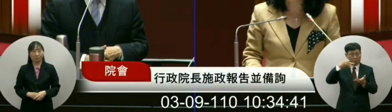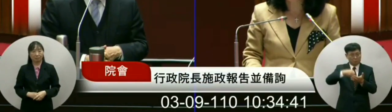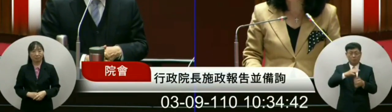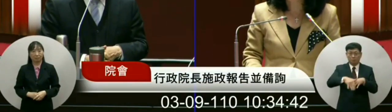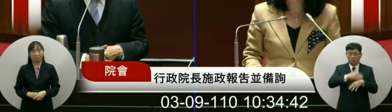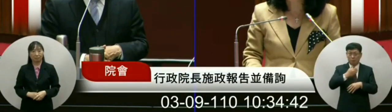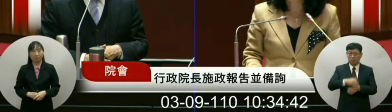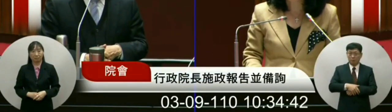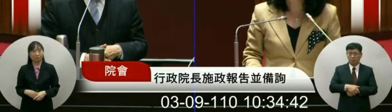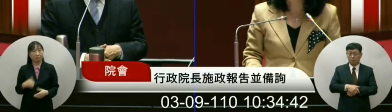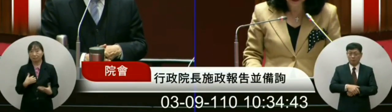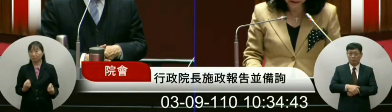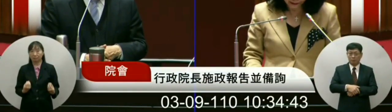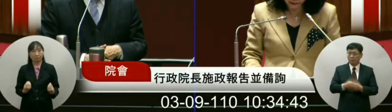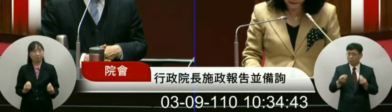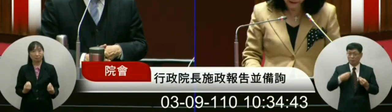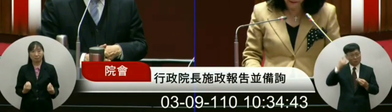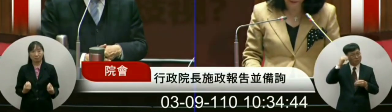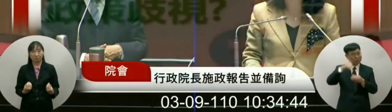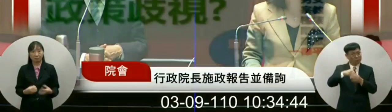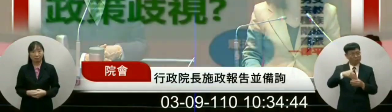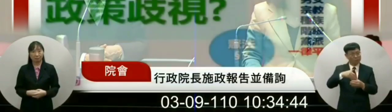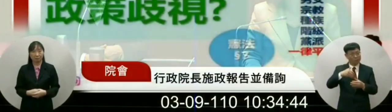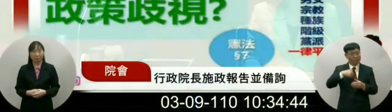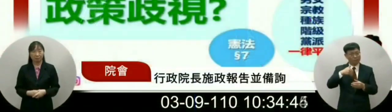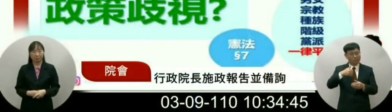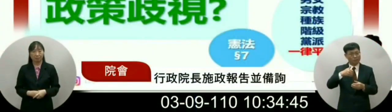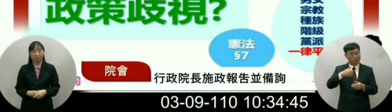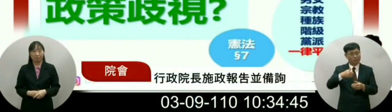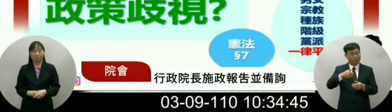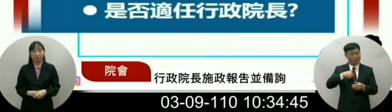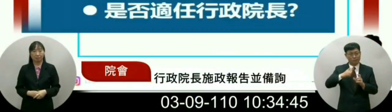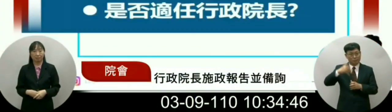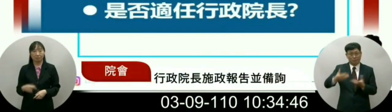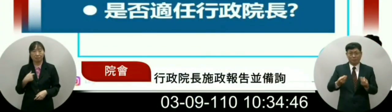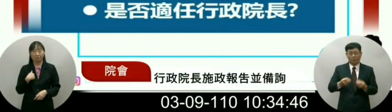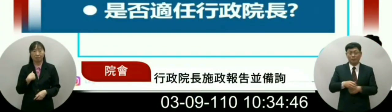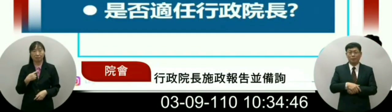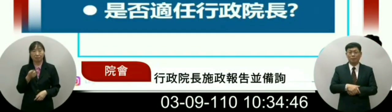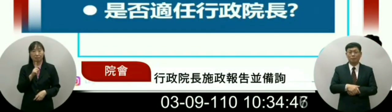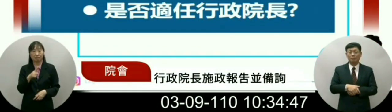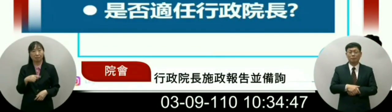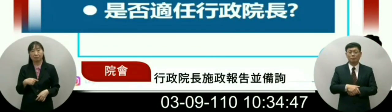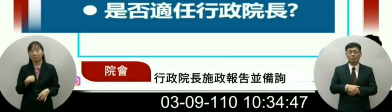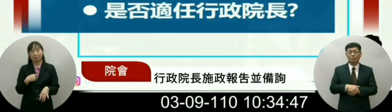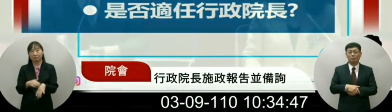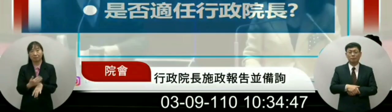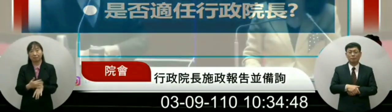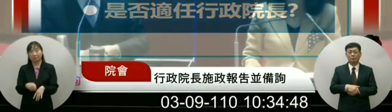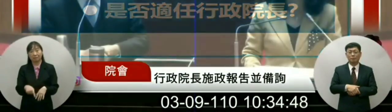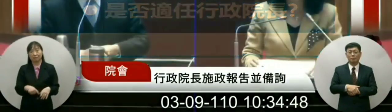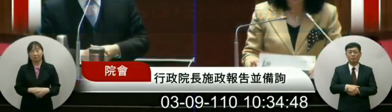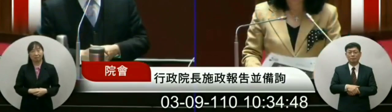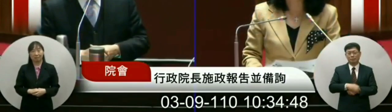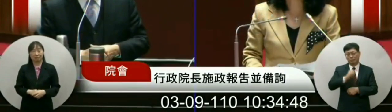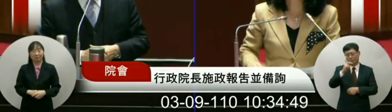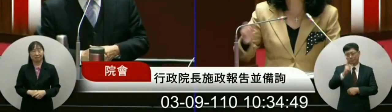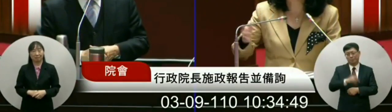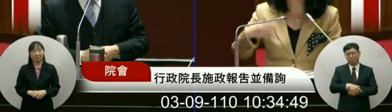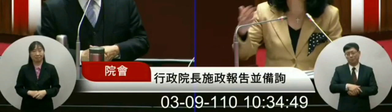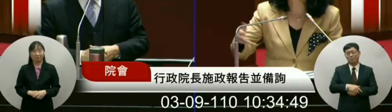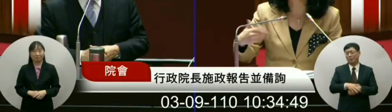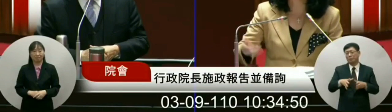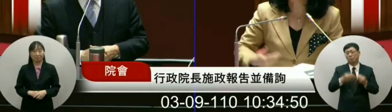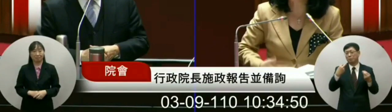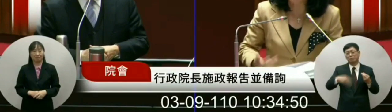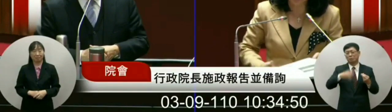选总统？ 没有啊。 你没有想要选总统。好，那 我有讲过就未上啊，免阁安尼猫啦。 哦 ，OK， 好，就是说